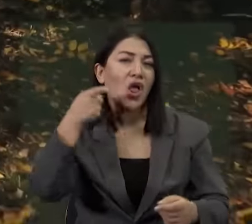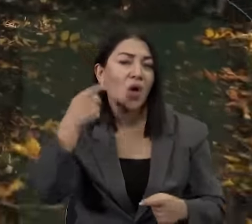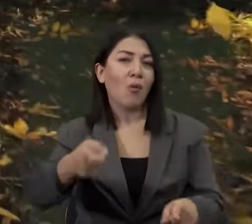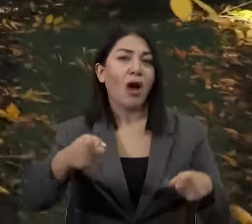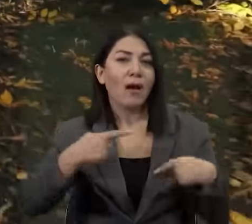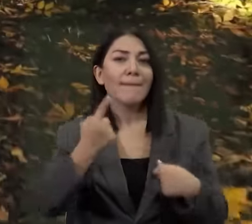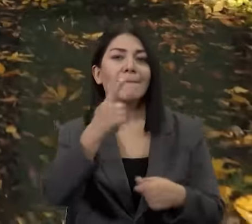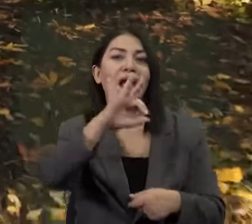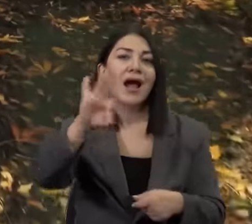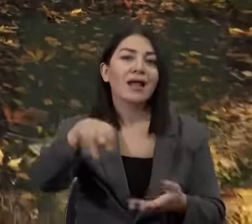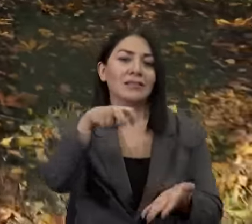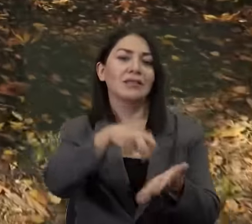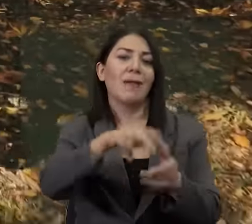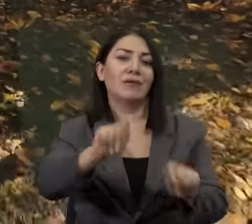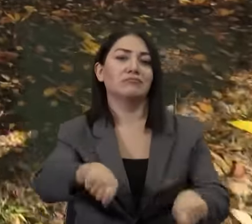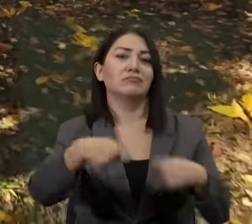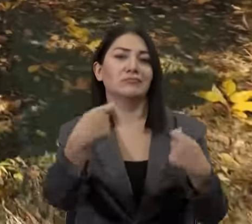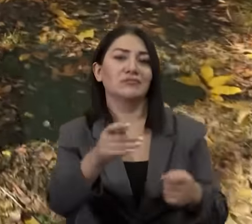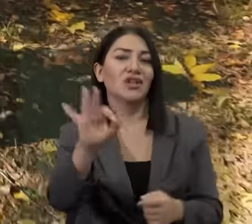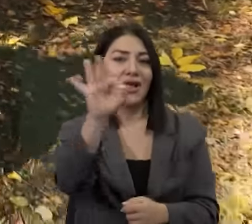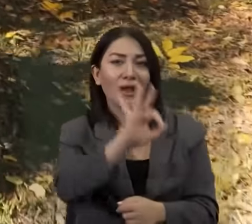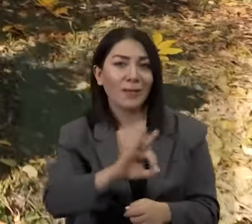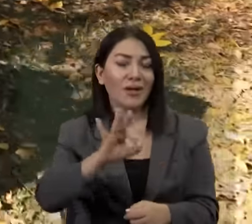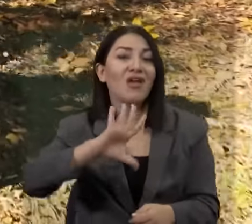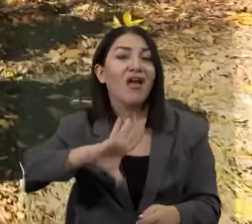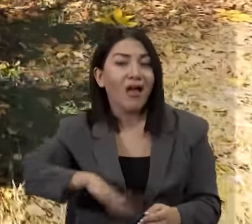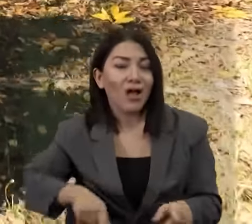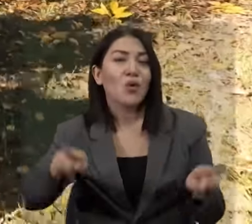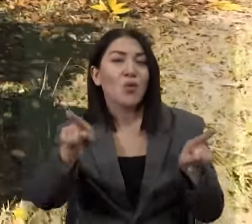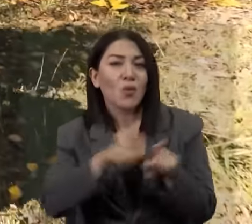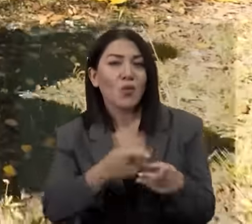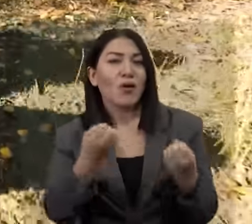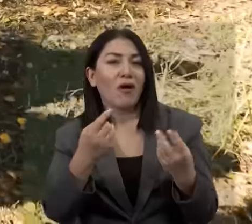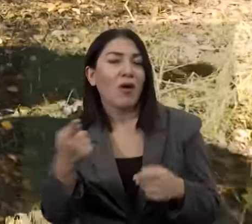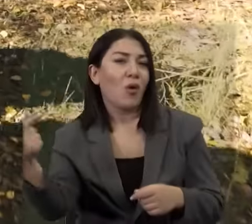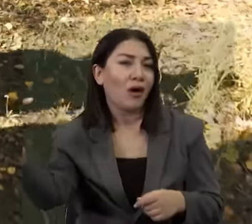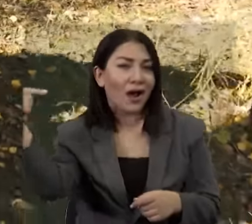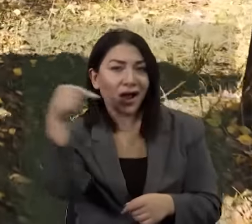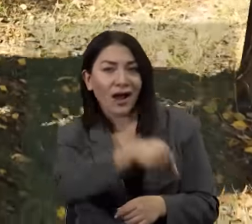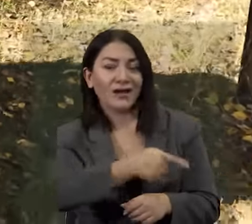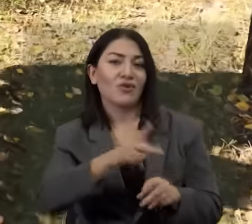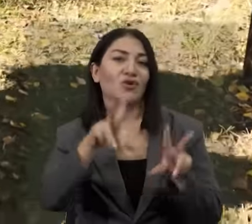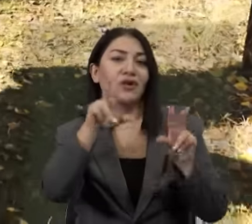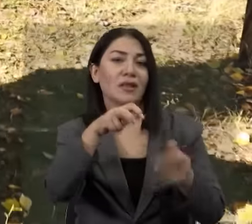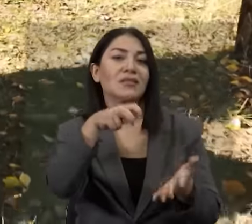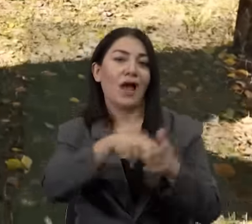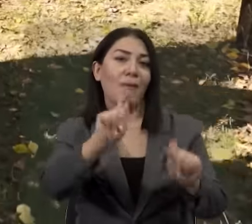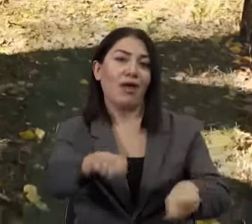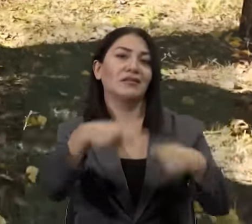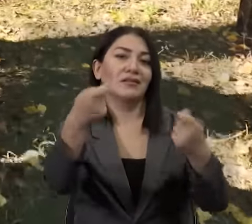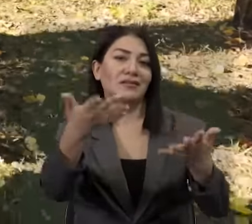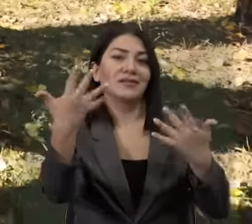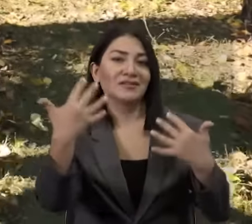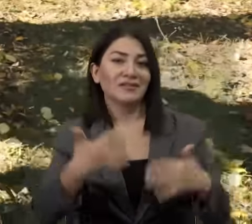կիլոմետր կտրում անցնում էին ընդամենը մեկ նամակ փոխանցելու համար։ Ու հետո այդքան հետ էին գալիս,